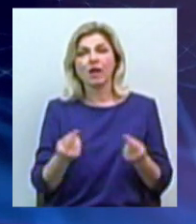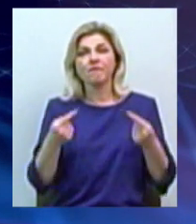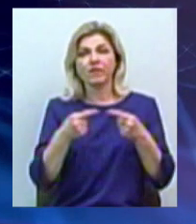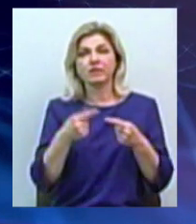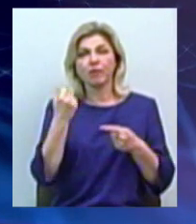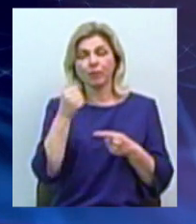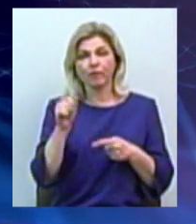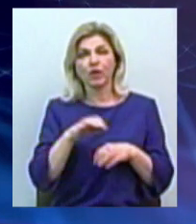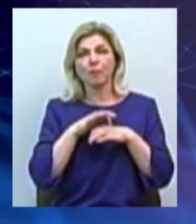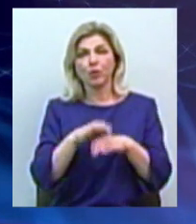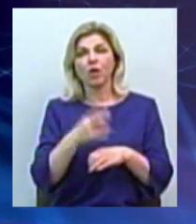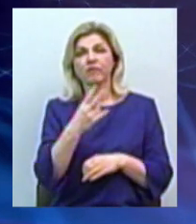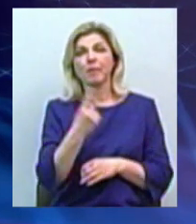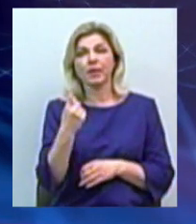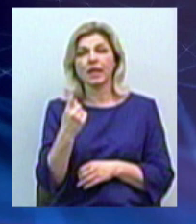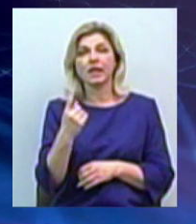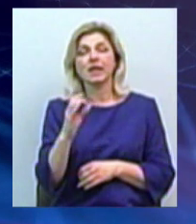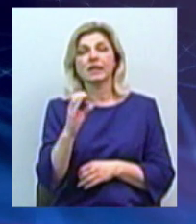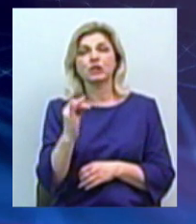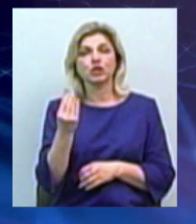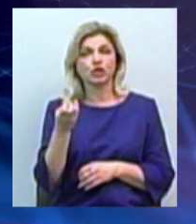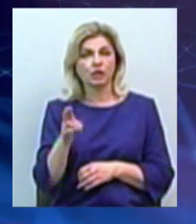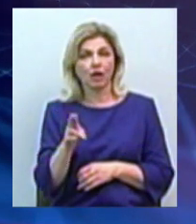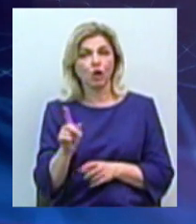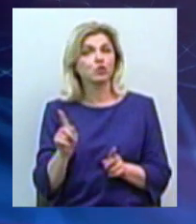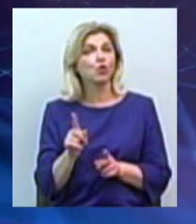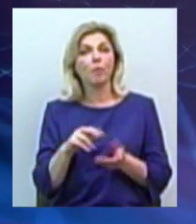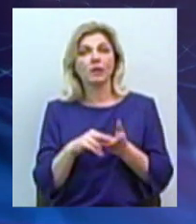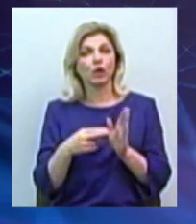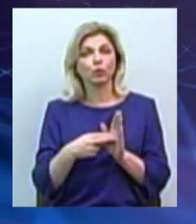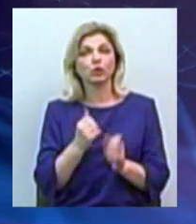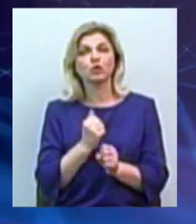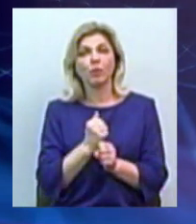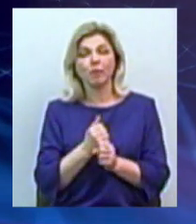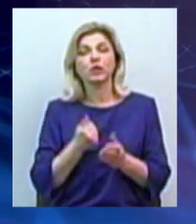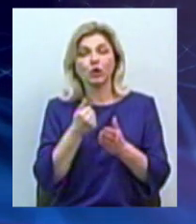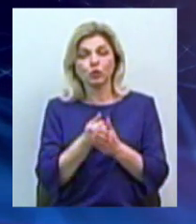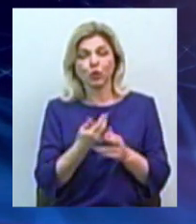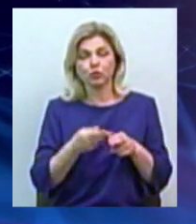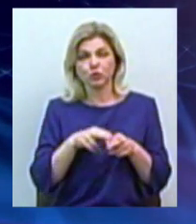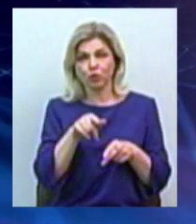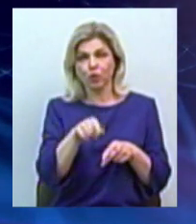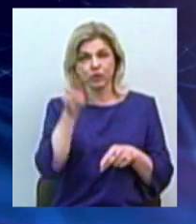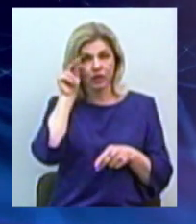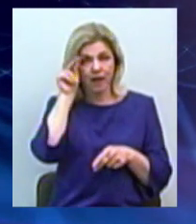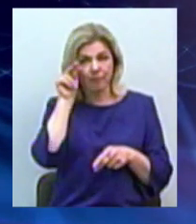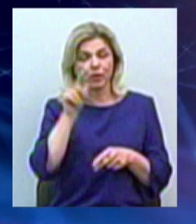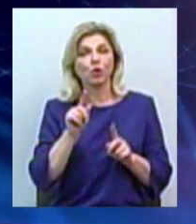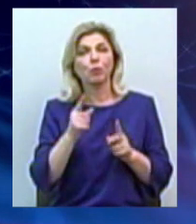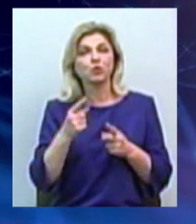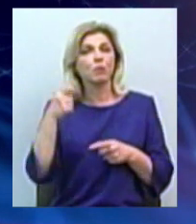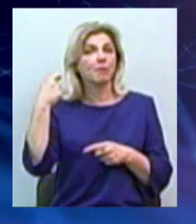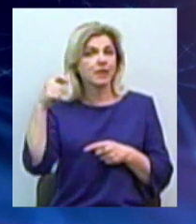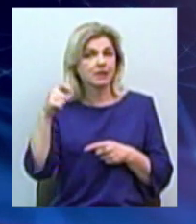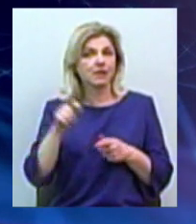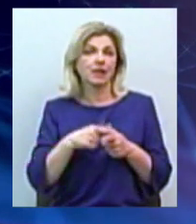відбудеться 21 січня. Що ще плануєте зробити до цього терміну? Чи уточнити, чи почув президент, чи,